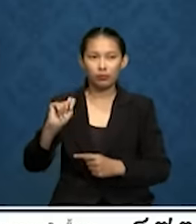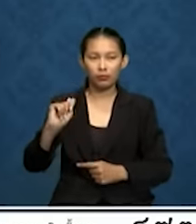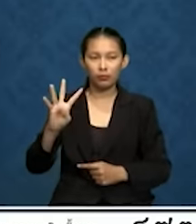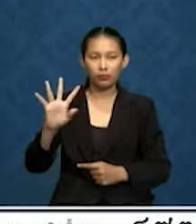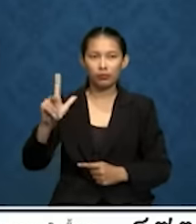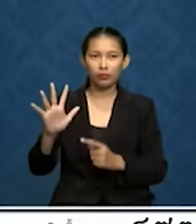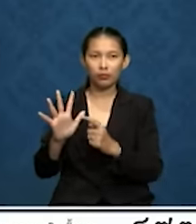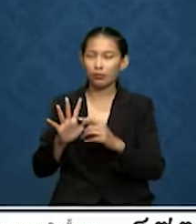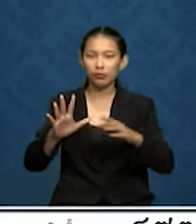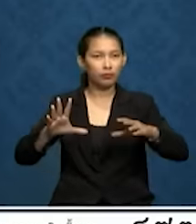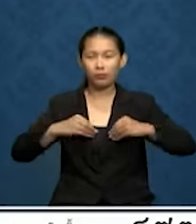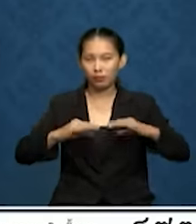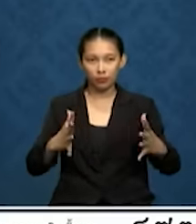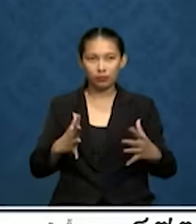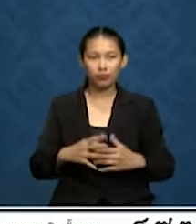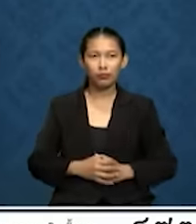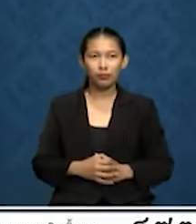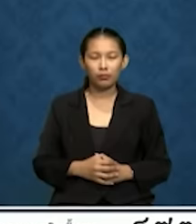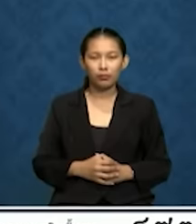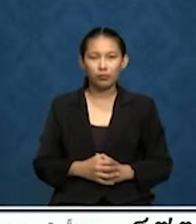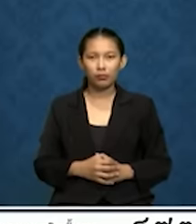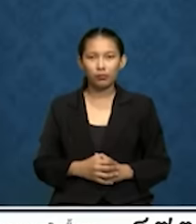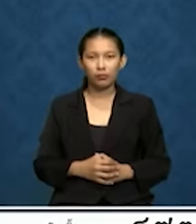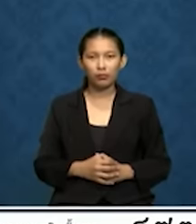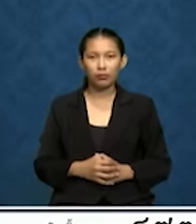สด ิ์ไม่เห็นชอบครับ